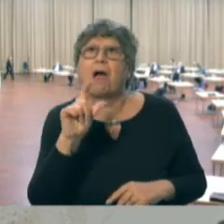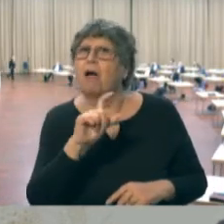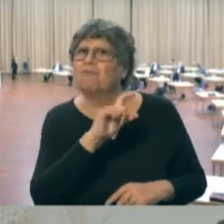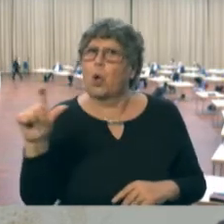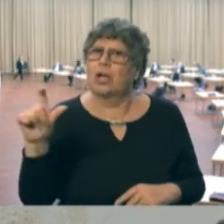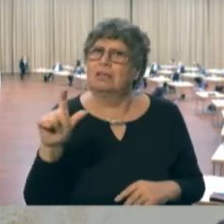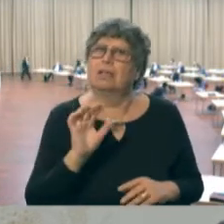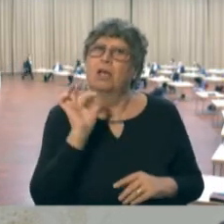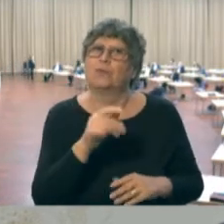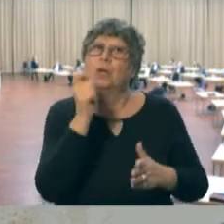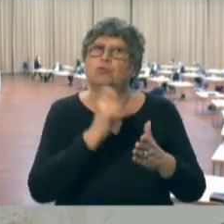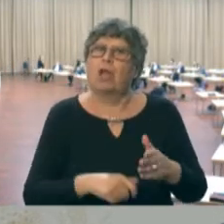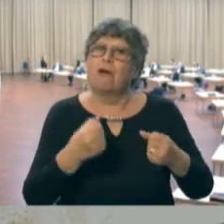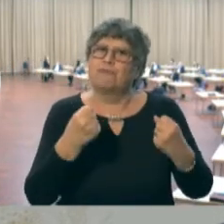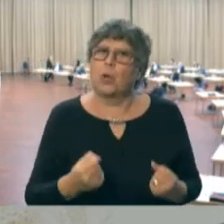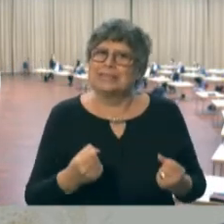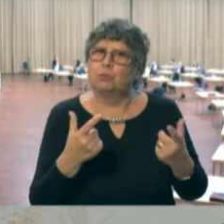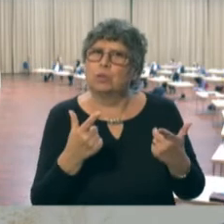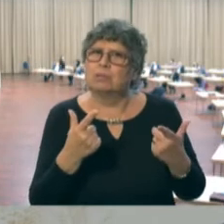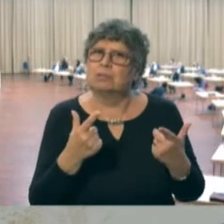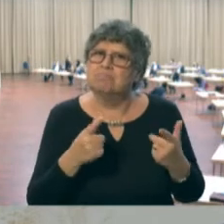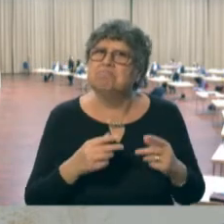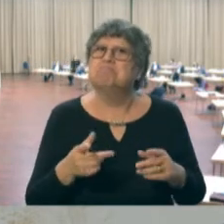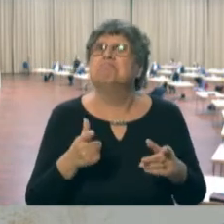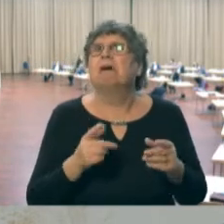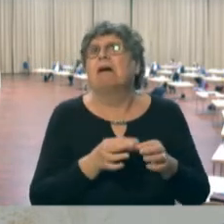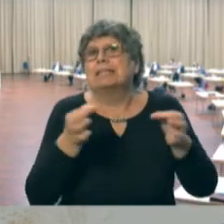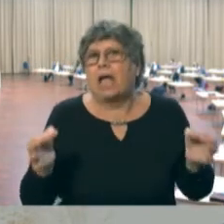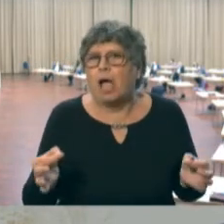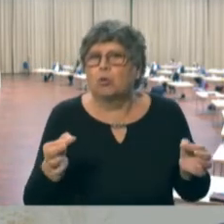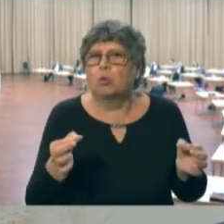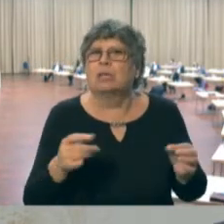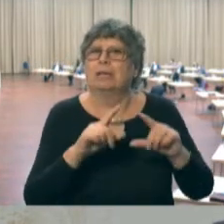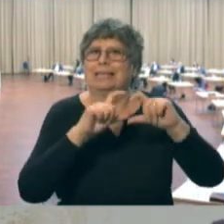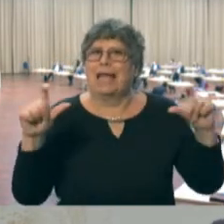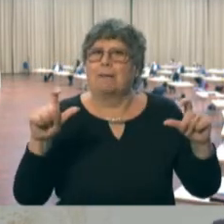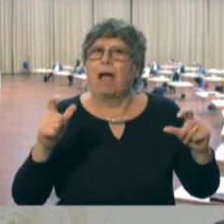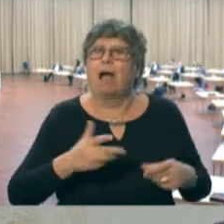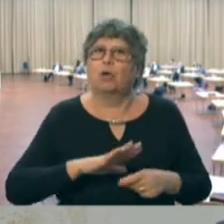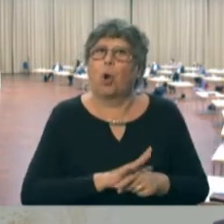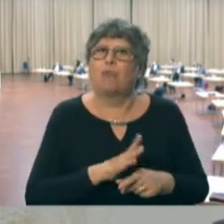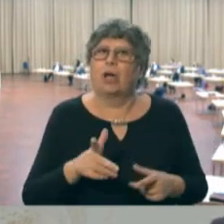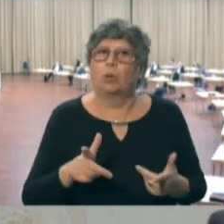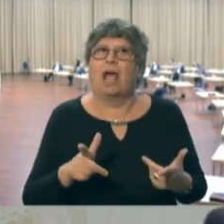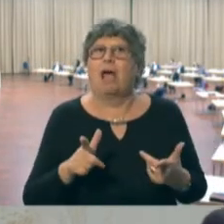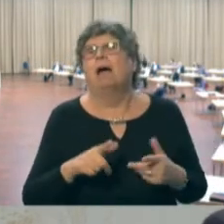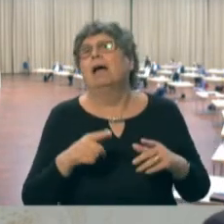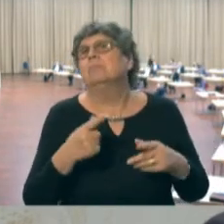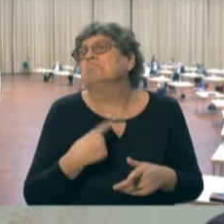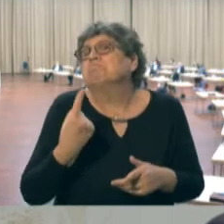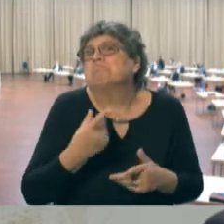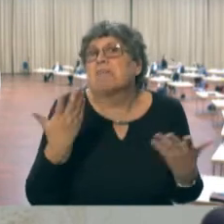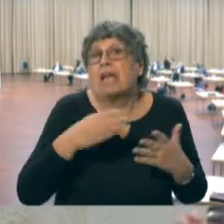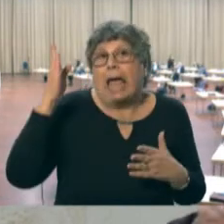Strafvollzug zuständige Gremium getagt, und zwar zu folgendem Thema: Covid-19, Herausforderungen, gewonnene Erkenntnisse